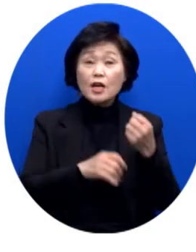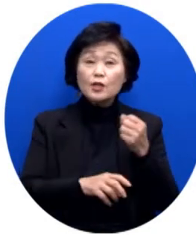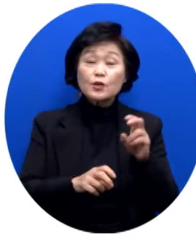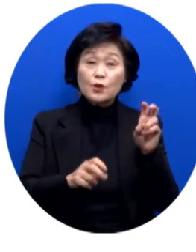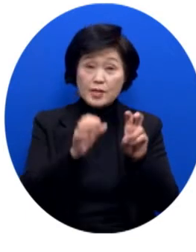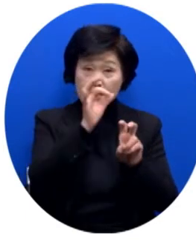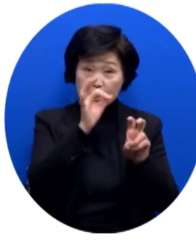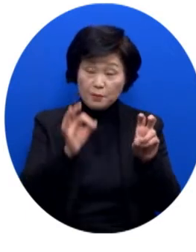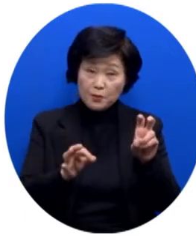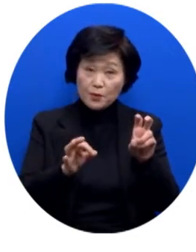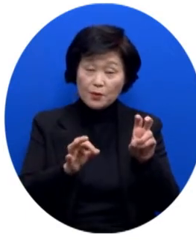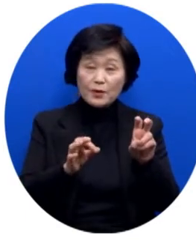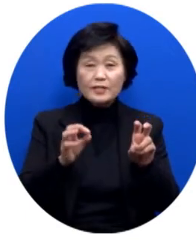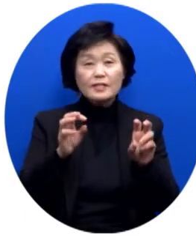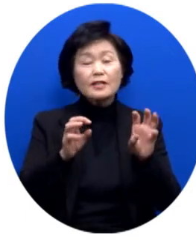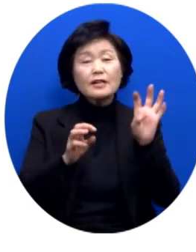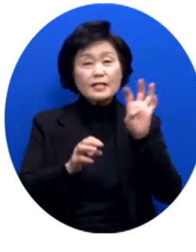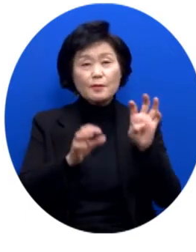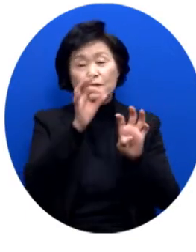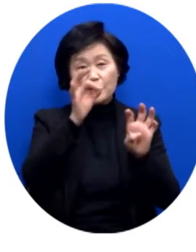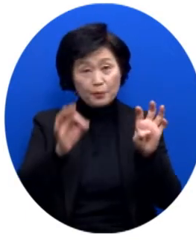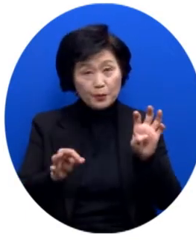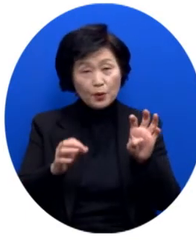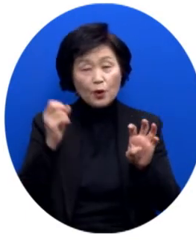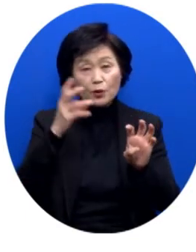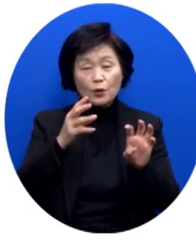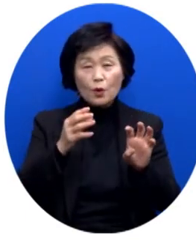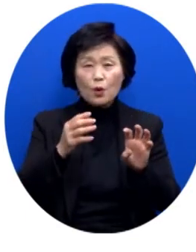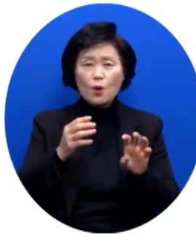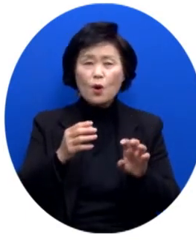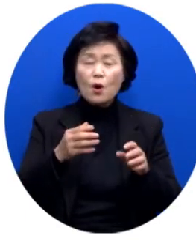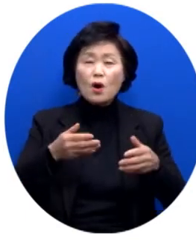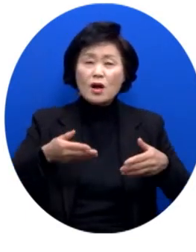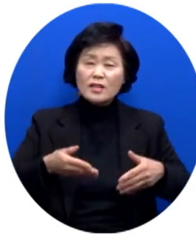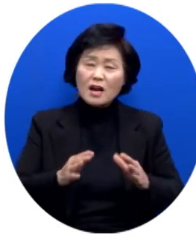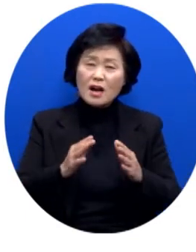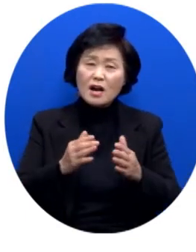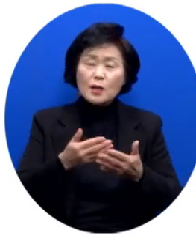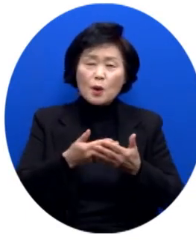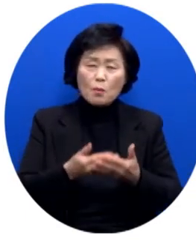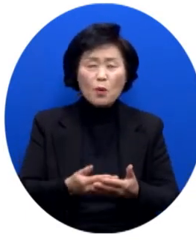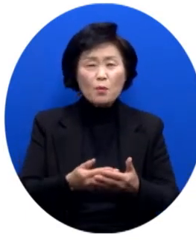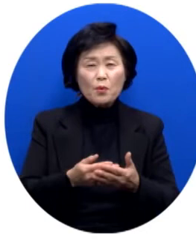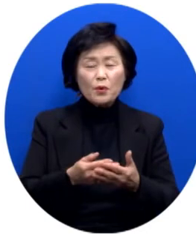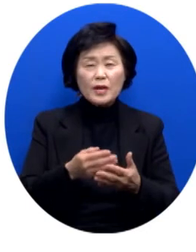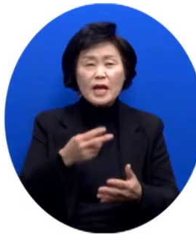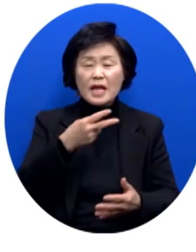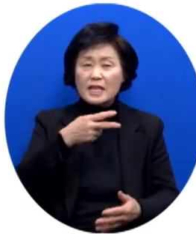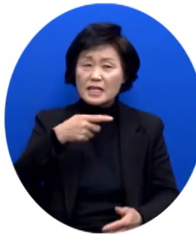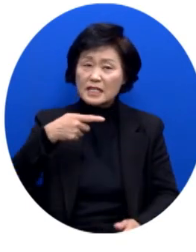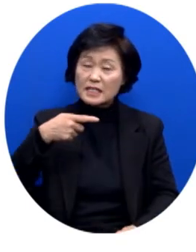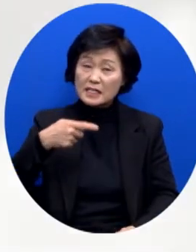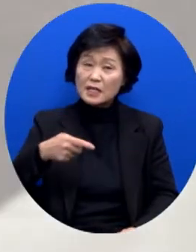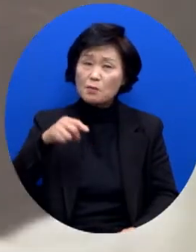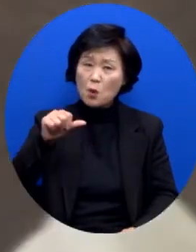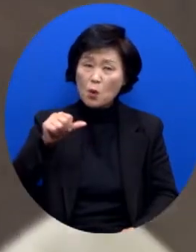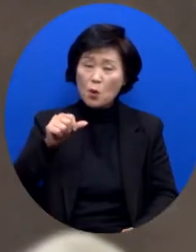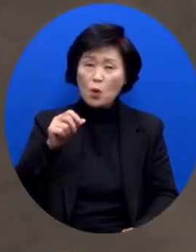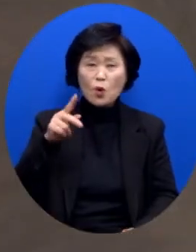30% 로 미숙아 나 선천적 이상 않은 15% 에서 20% 로 늘었습니다